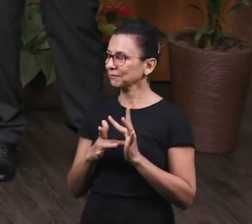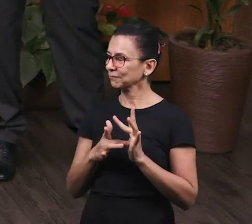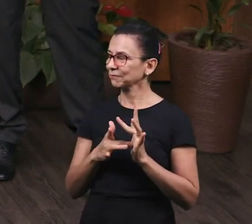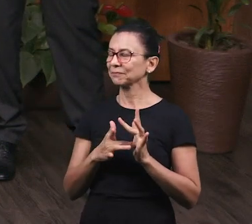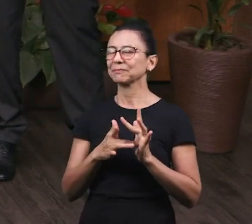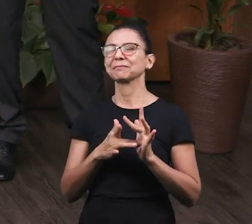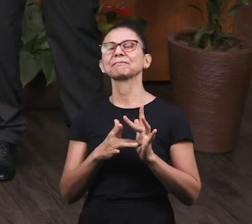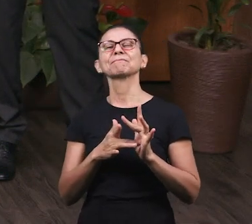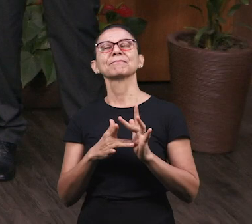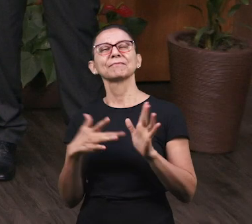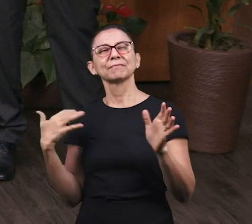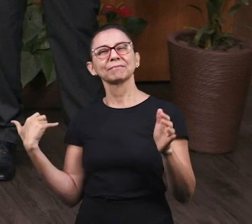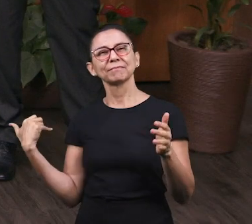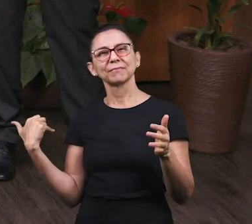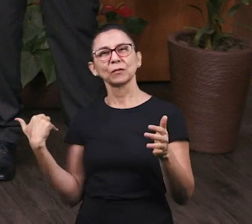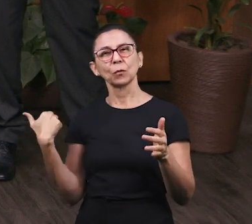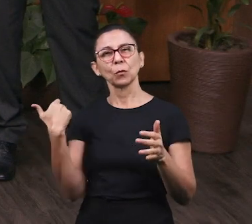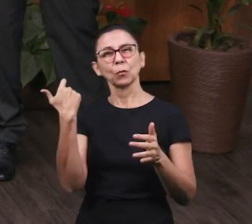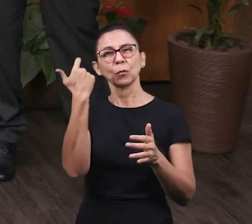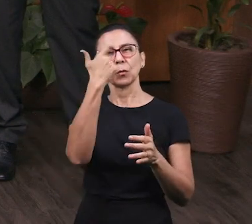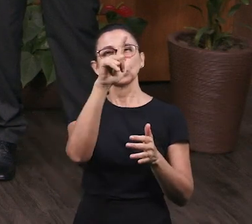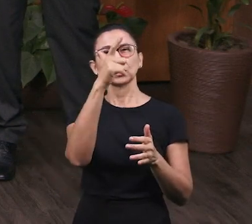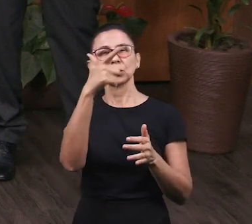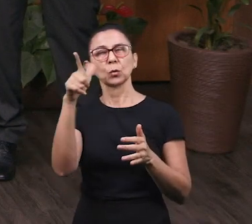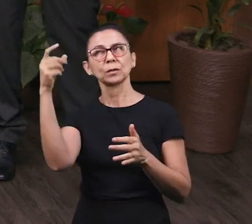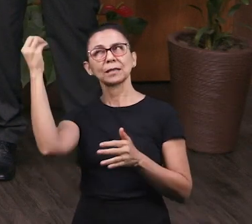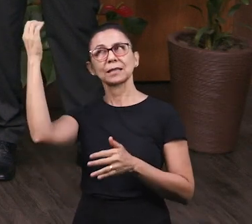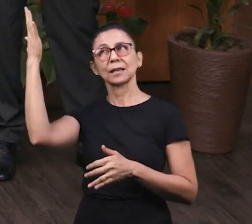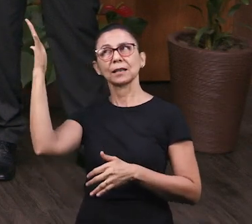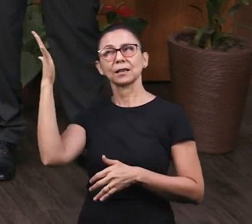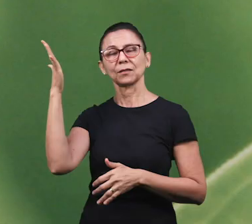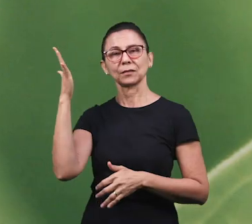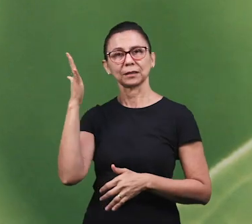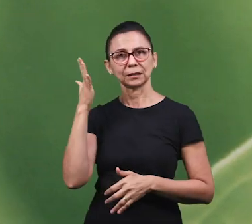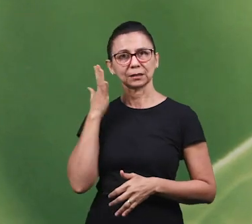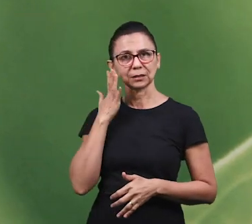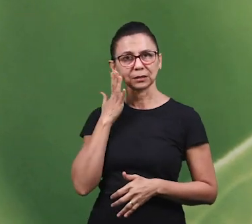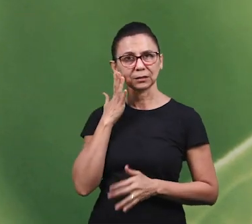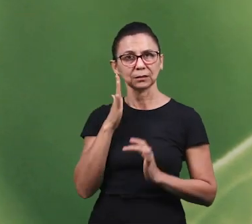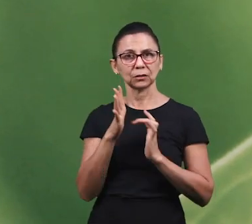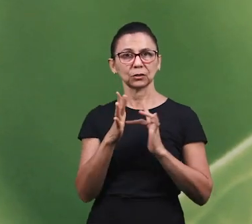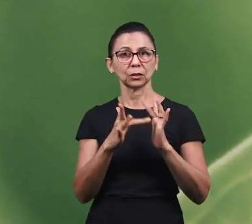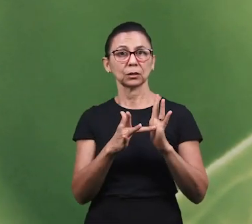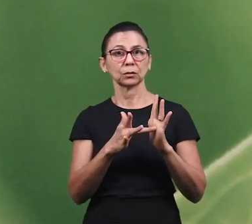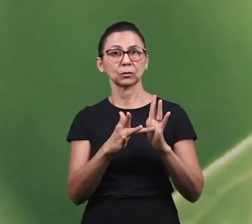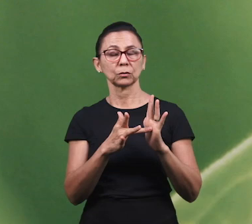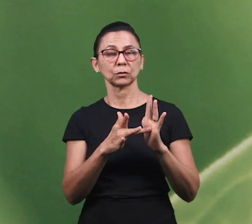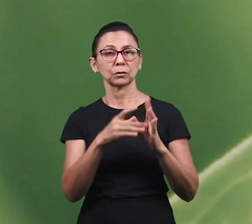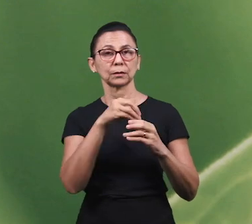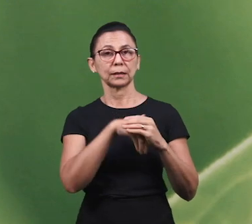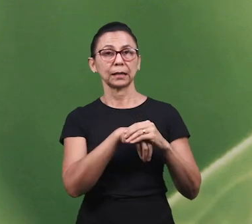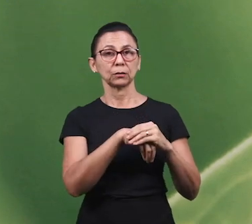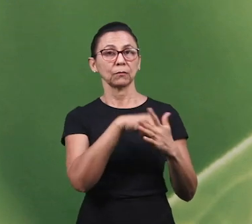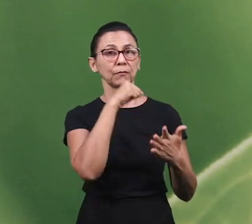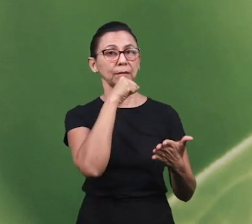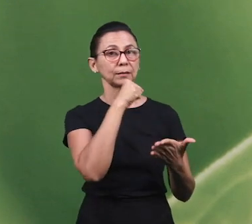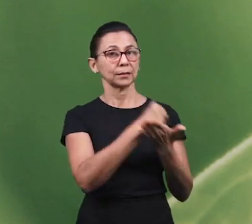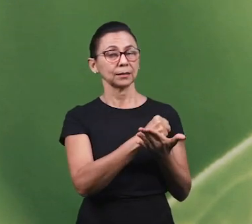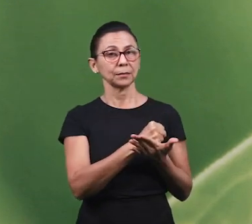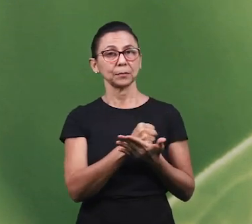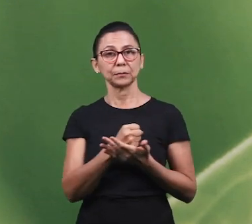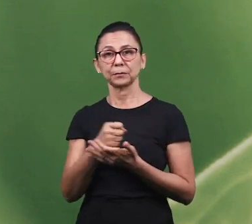apporte diverses autres révélations du Seigneur Jésus à l'Ancien Testament et le